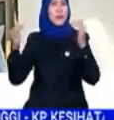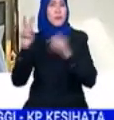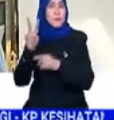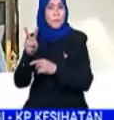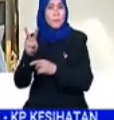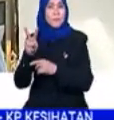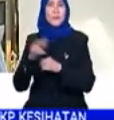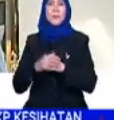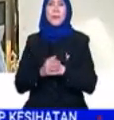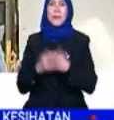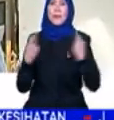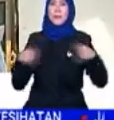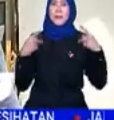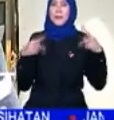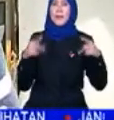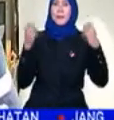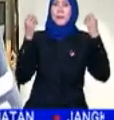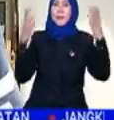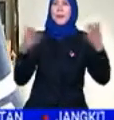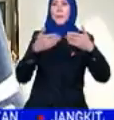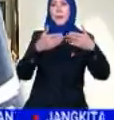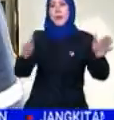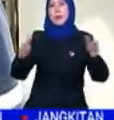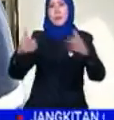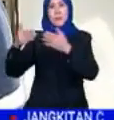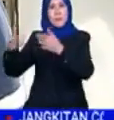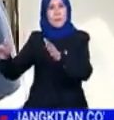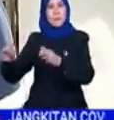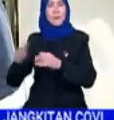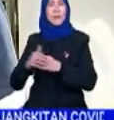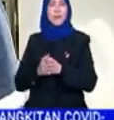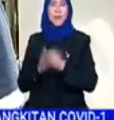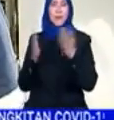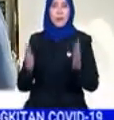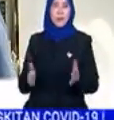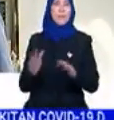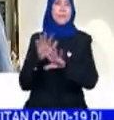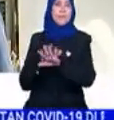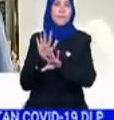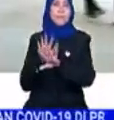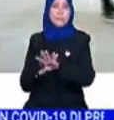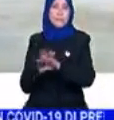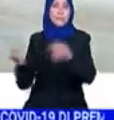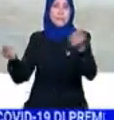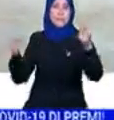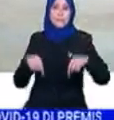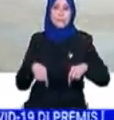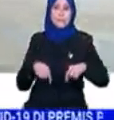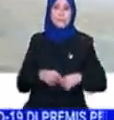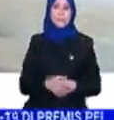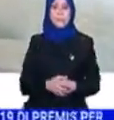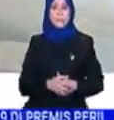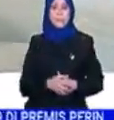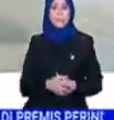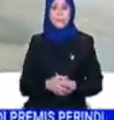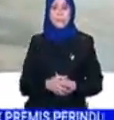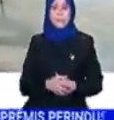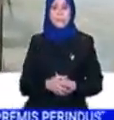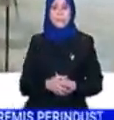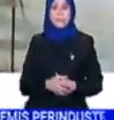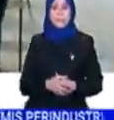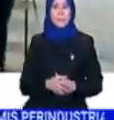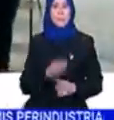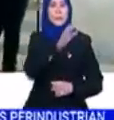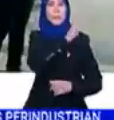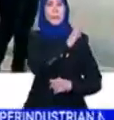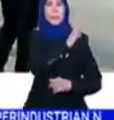Bagaskara pun kedai pendapatnya Buka sekarang orang benda mati ramailah ada Hai sementara